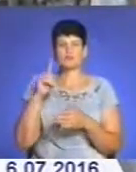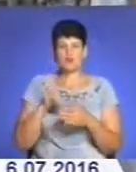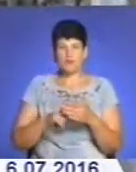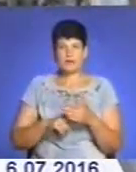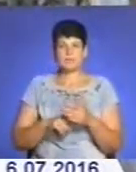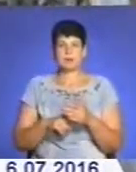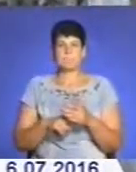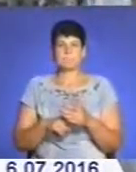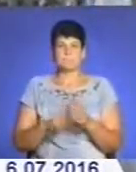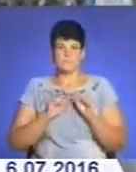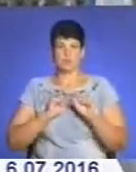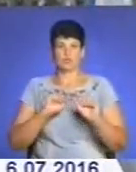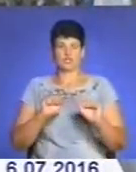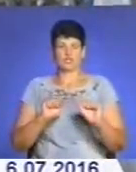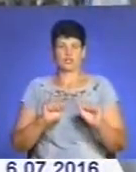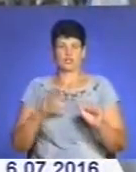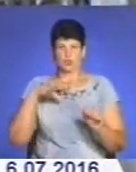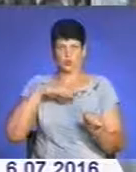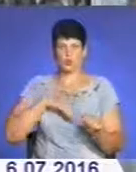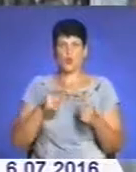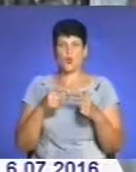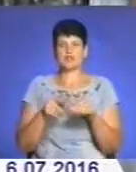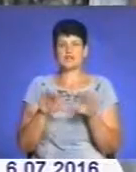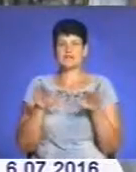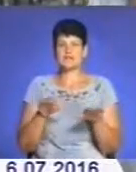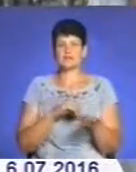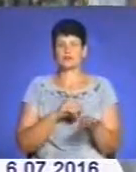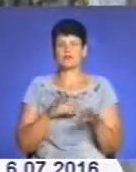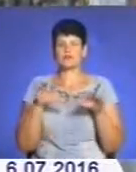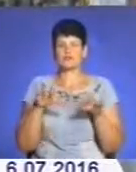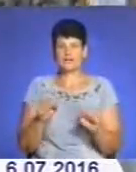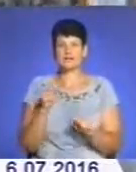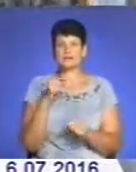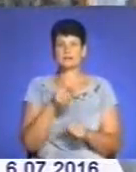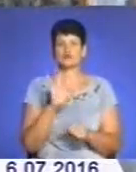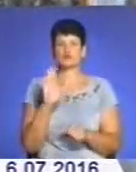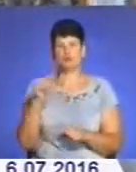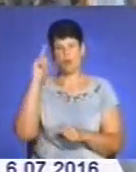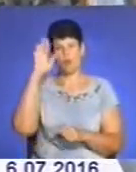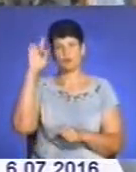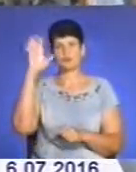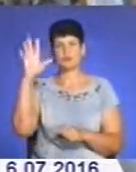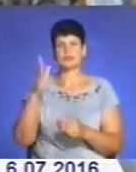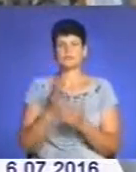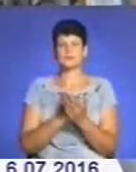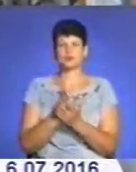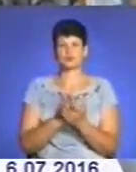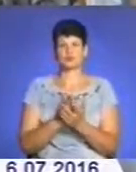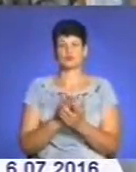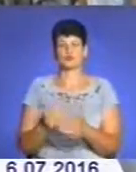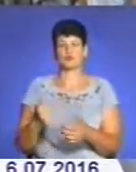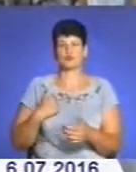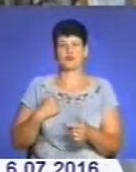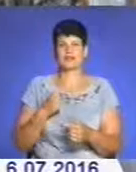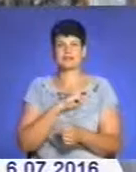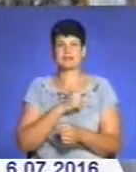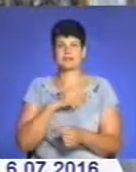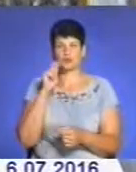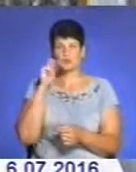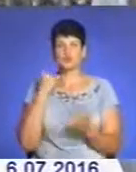патріотичний дух органів місцевої влади з тим, що вони будуть популяризувати службу Збройних сил України. Сьогодні країна